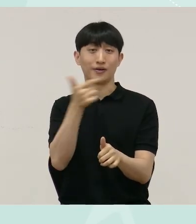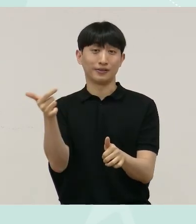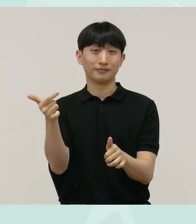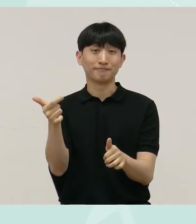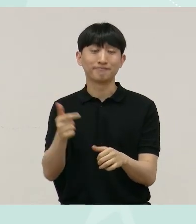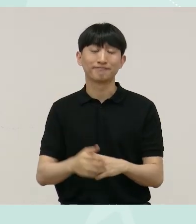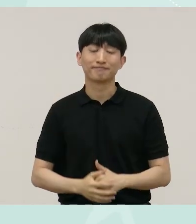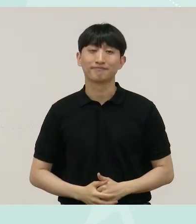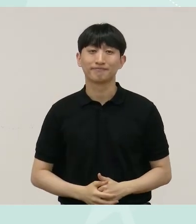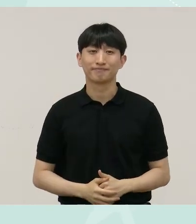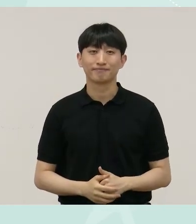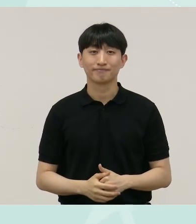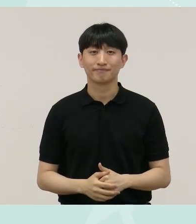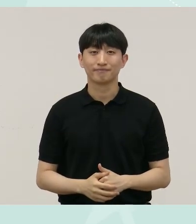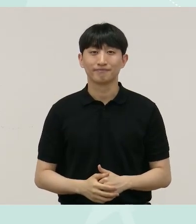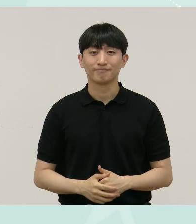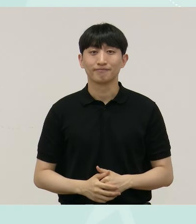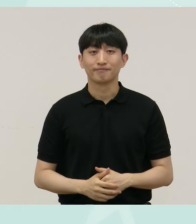같습니다.